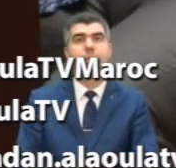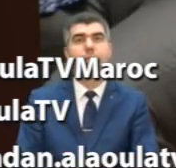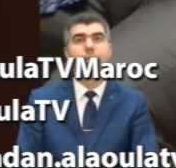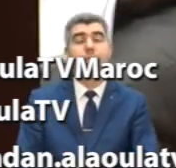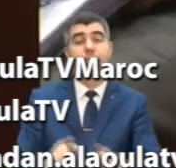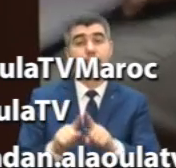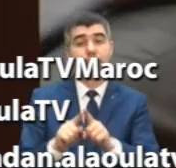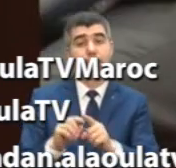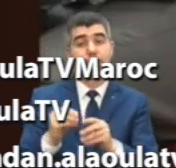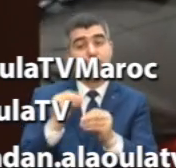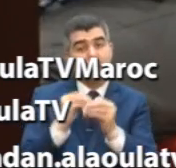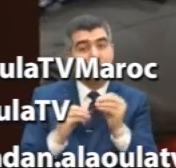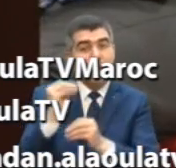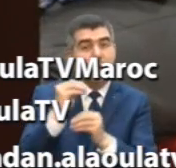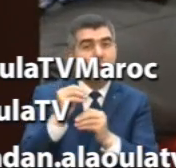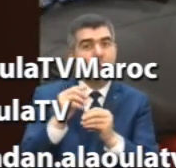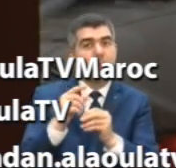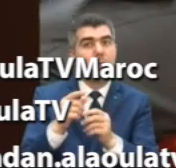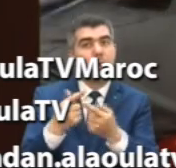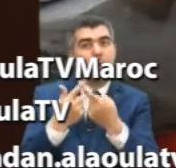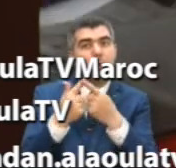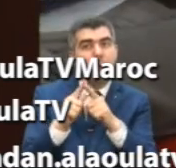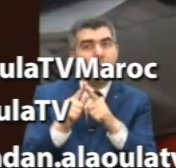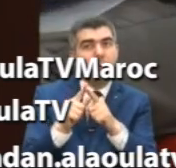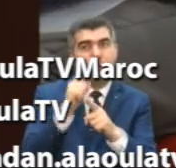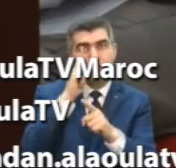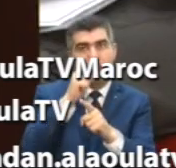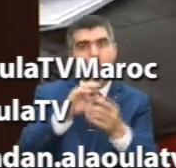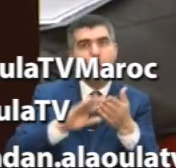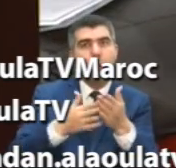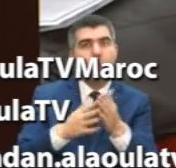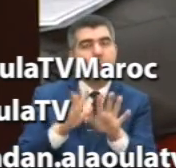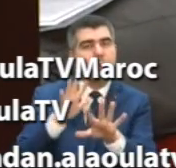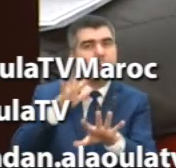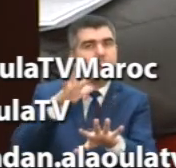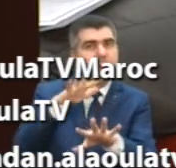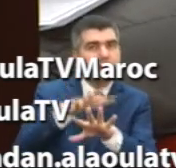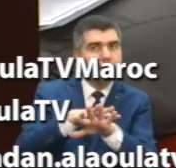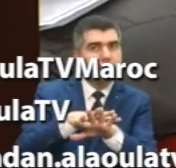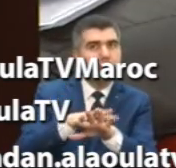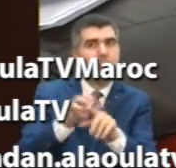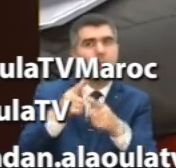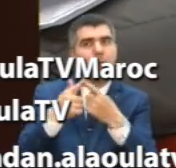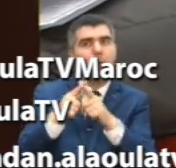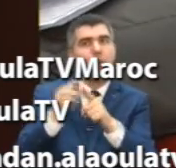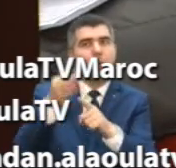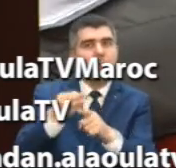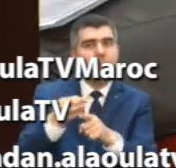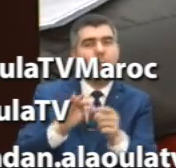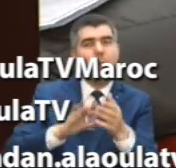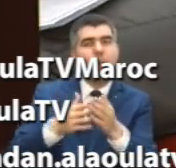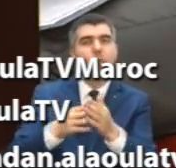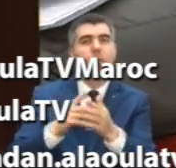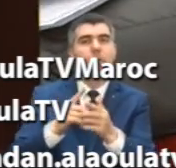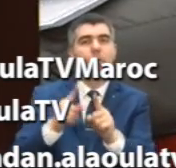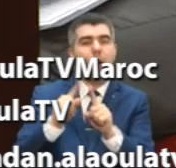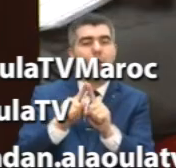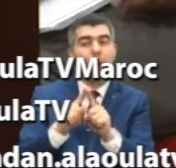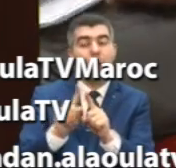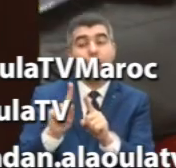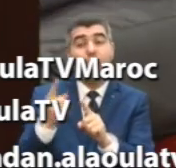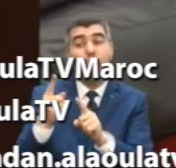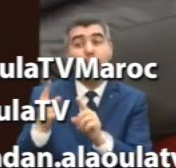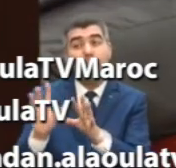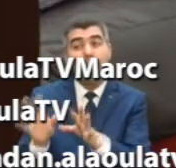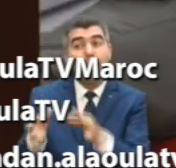نحو مزيد من الاتقائيه، ونكبوا بالفعل بدقه فيما يخص القضيه ديال الشروط تاع